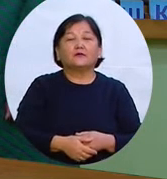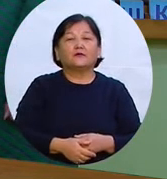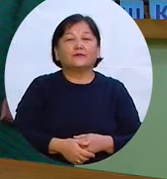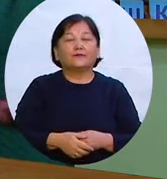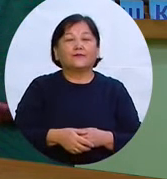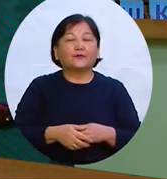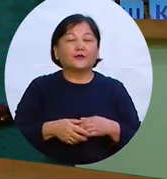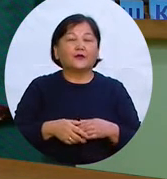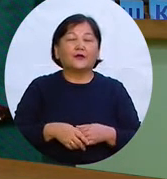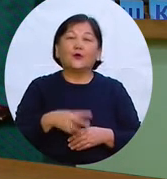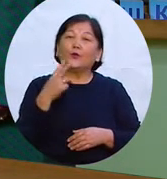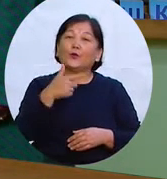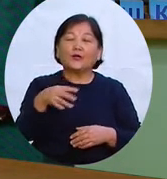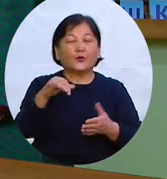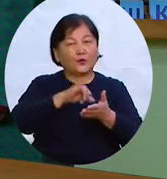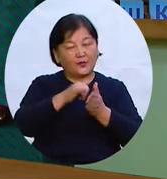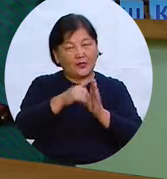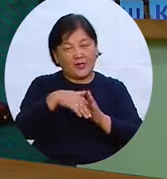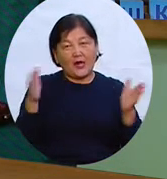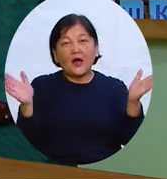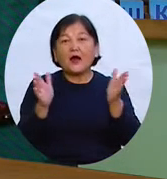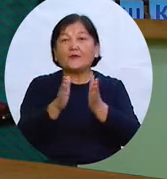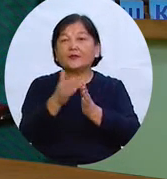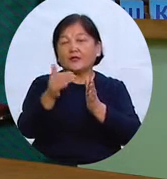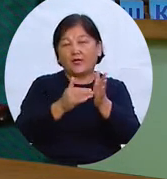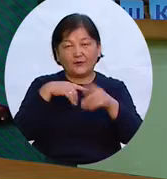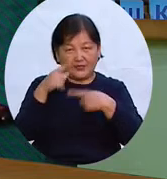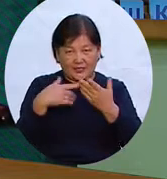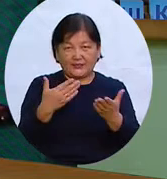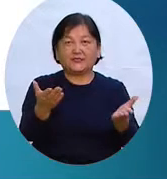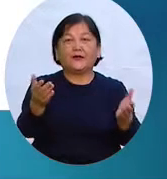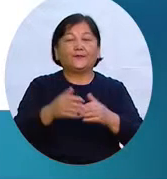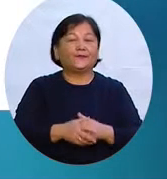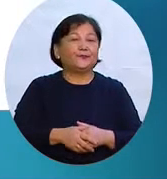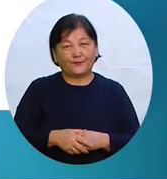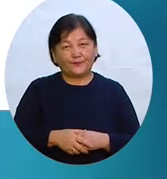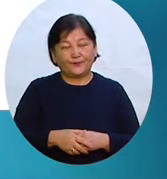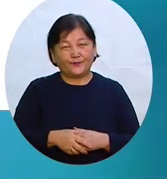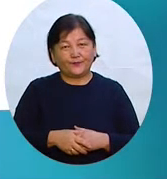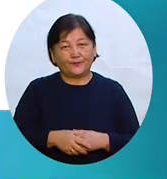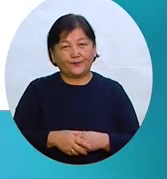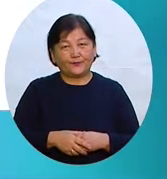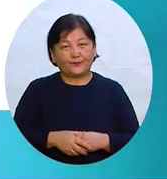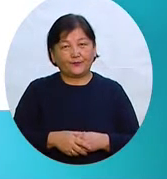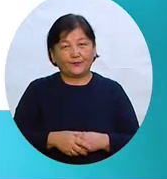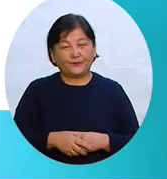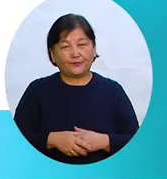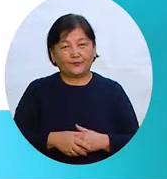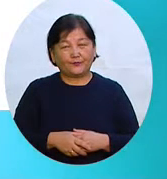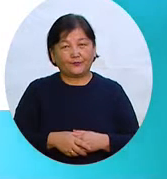утгаа тайлбарлаж ярилцлаа. За, тэгвэл хүүхдүүдээ шүлэгт юуны тухай өгүүлж байна вэ?